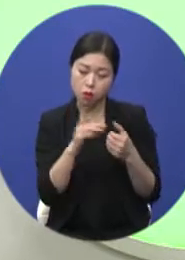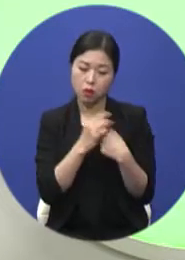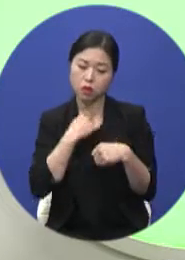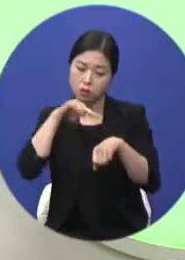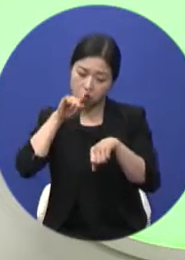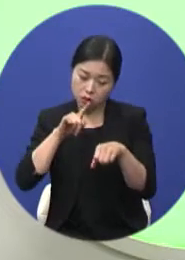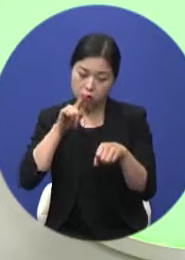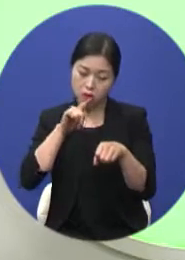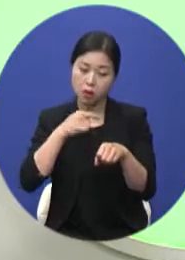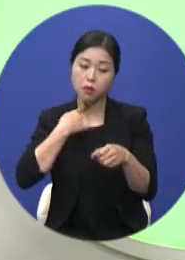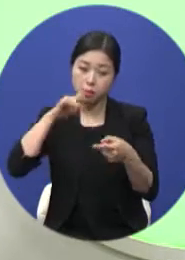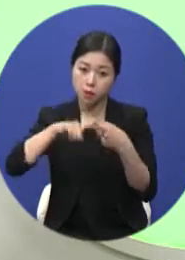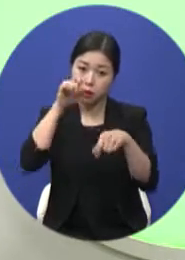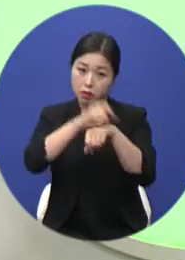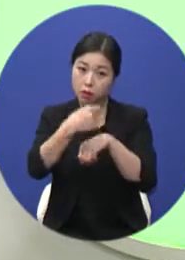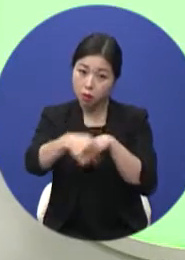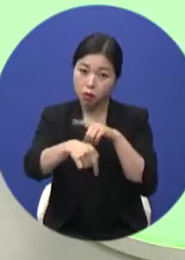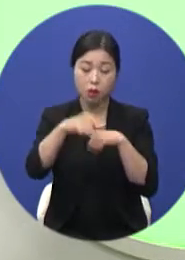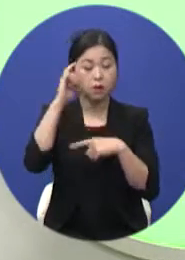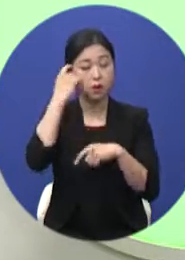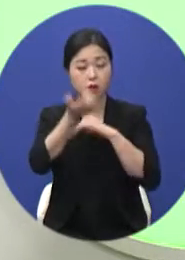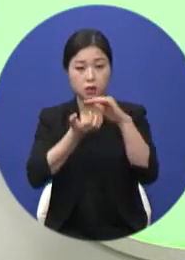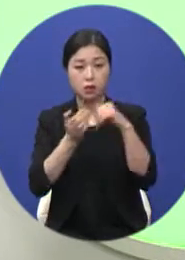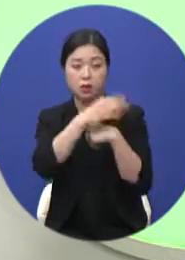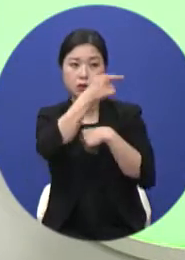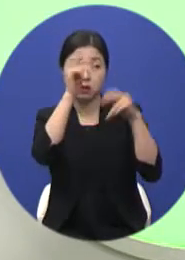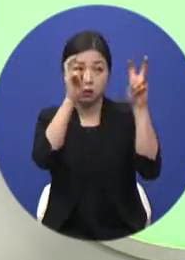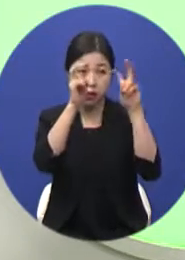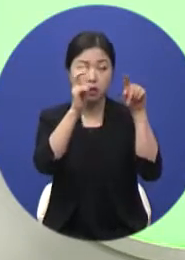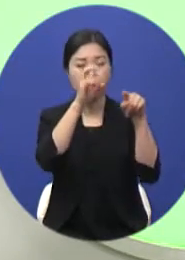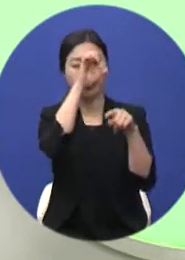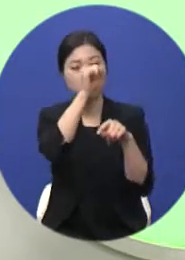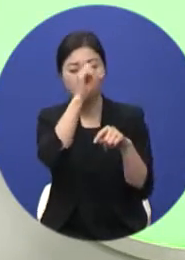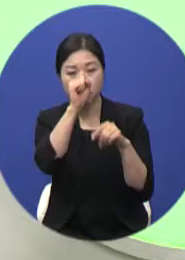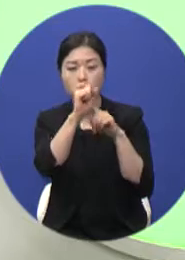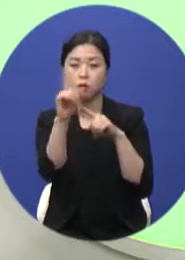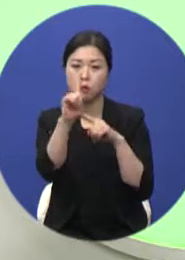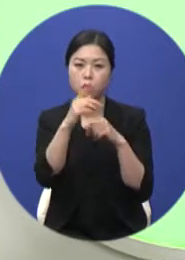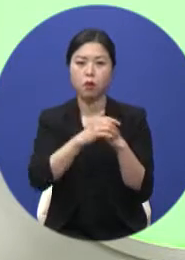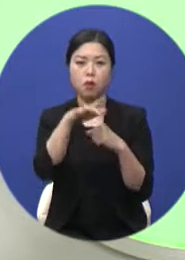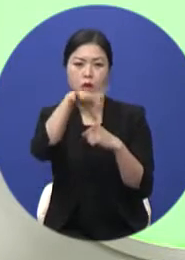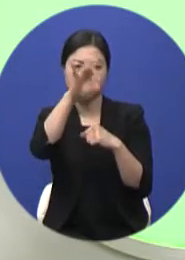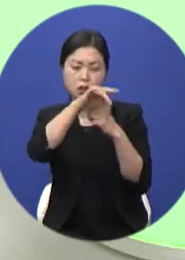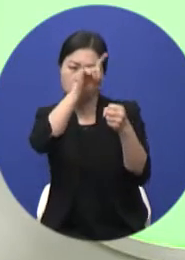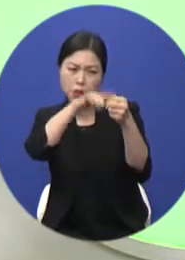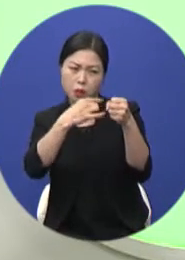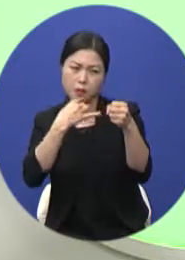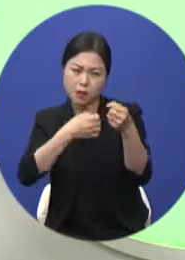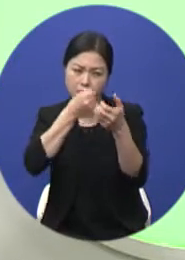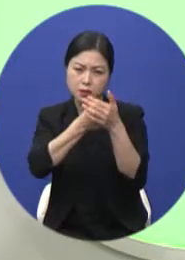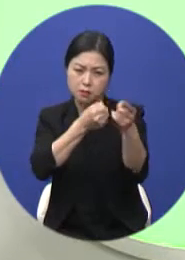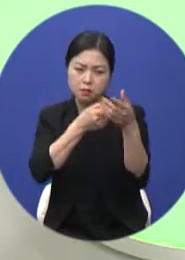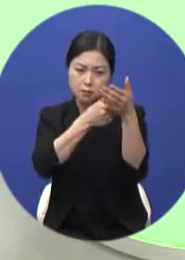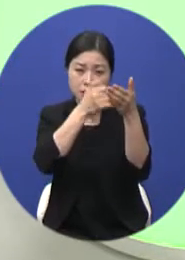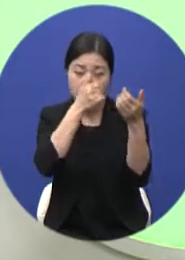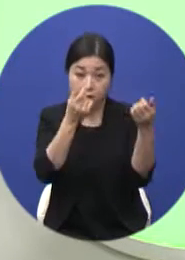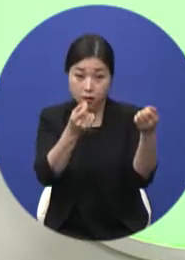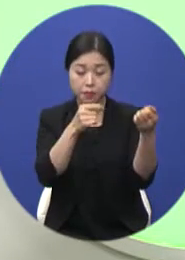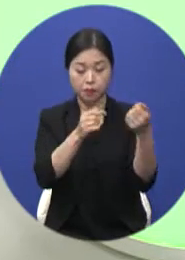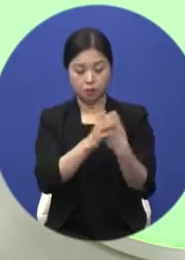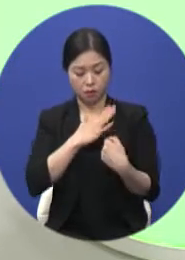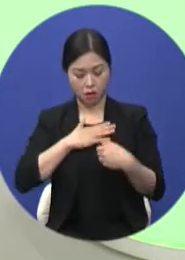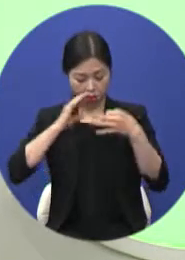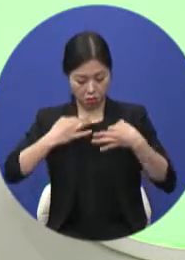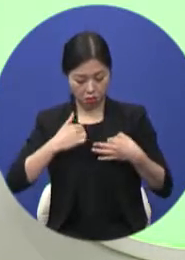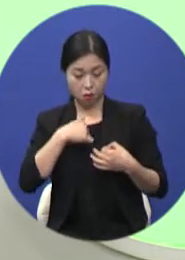어디, 그다음 대기업 어디 이런 어떤 그 성과 위주, 그러니까 목표 위주로만 되어 있다 보니까 나는 도대체 뭘